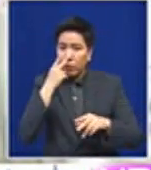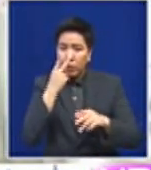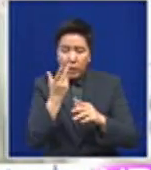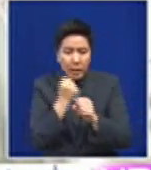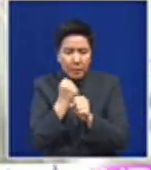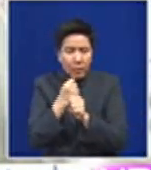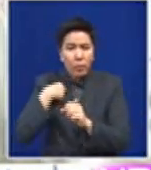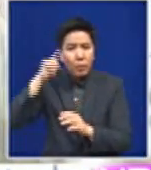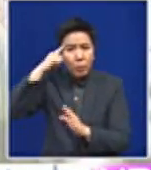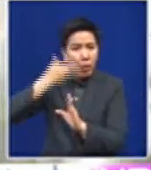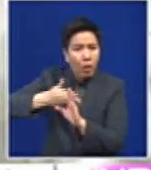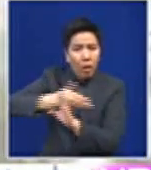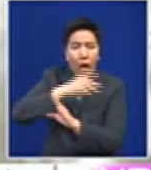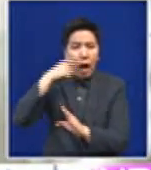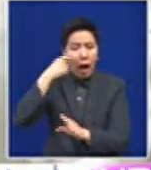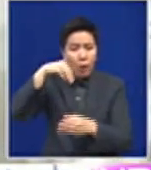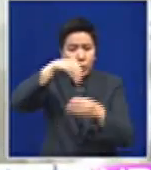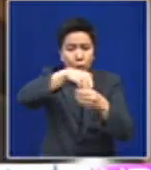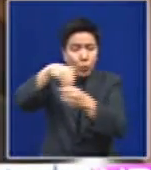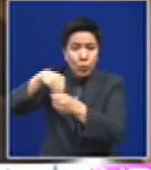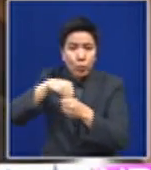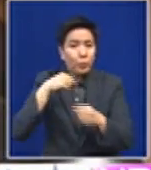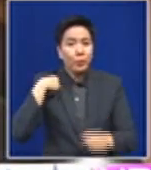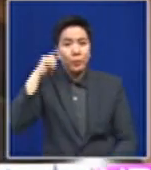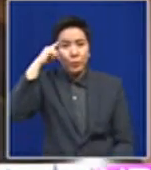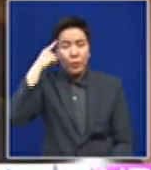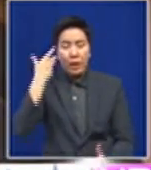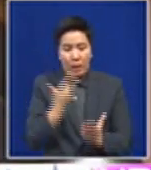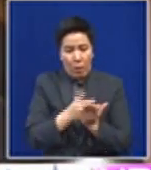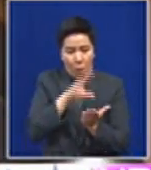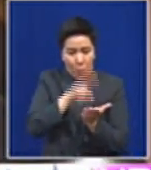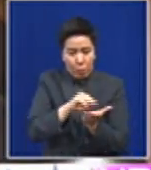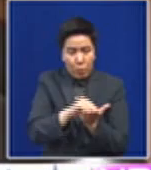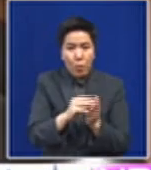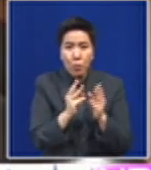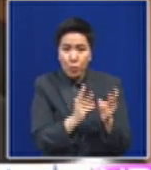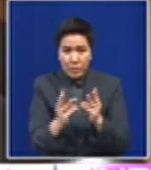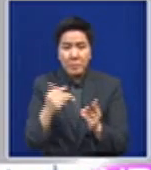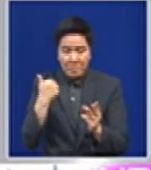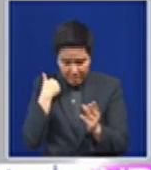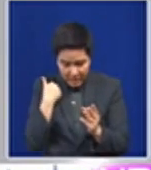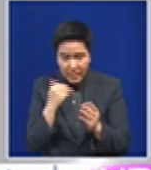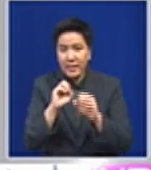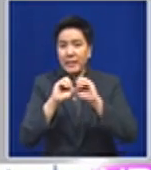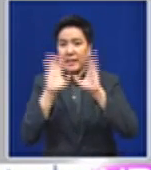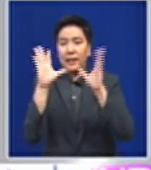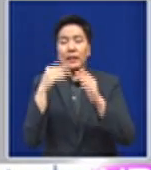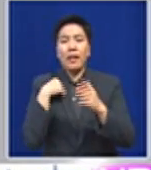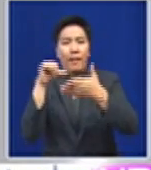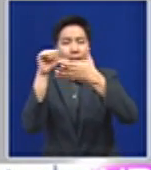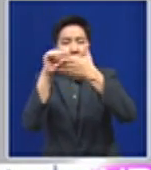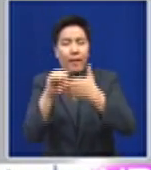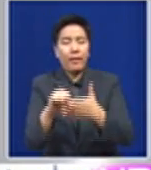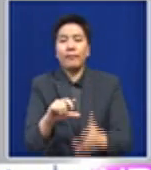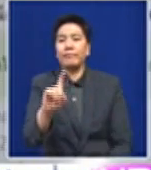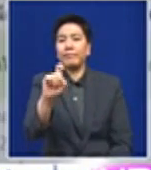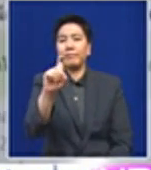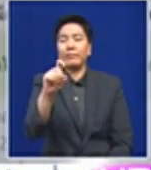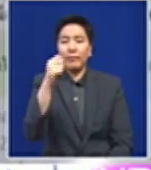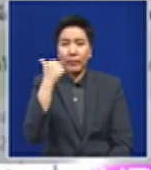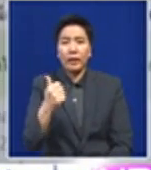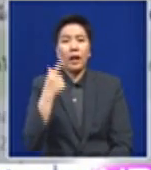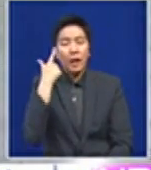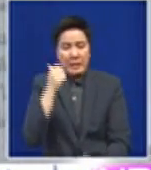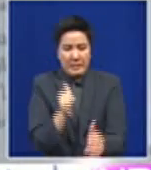ารถทราบได้ว่ามีผู้ใดบ้างที่อยู่ในระบบและมีการบันทึกข้อมูลในระบบอย่างชัดเจนไม่สามารถแก้ไขเอกสารได้ทำ